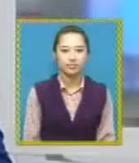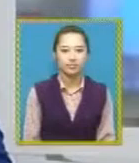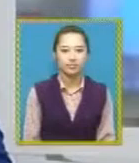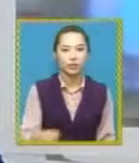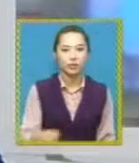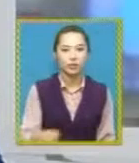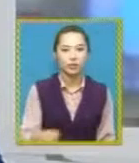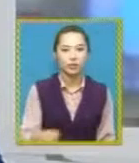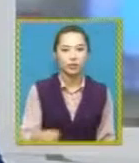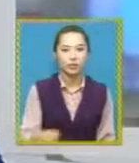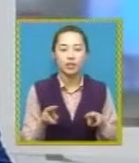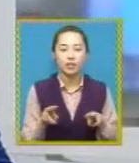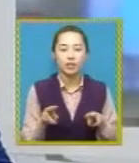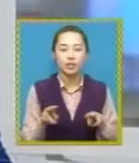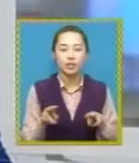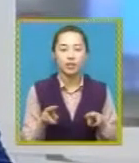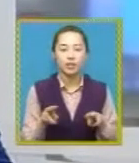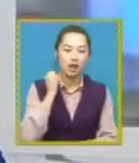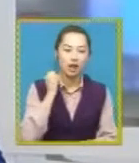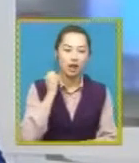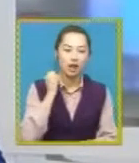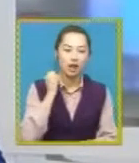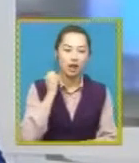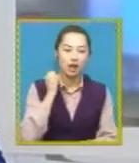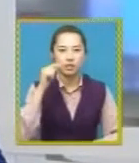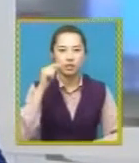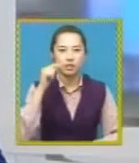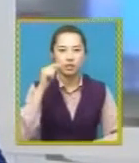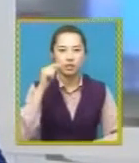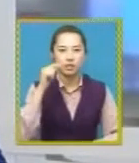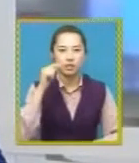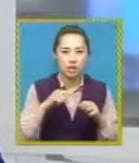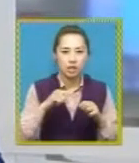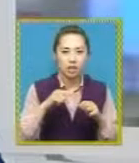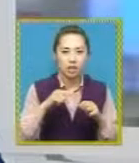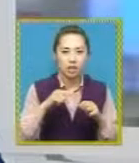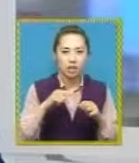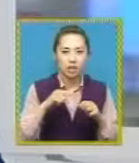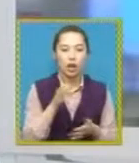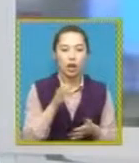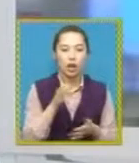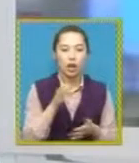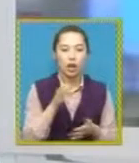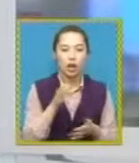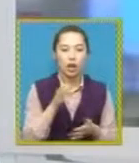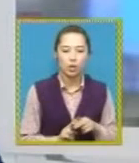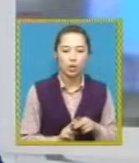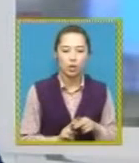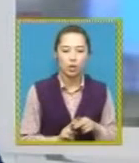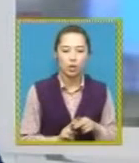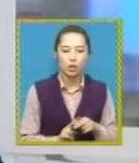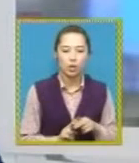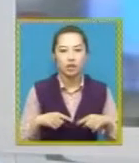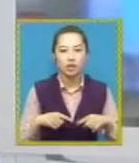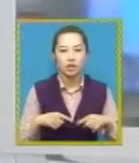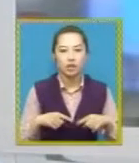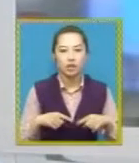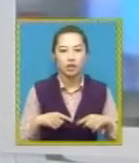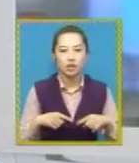Облыс әкімдігінде жұмысшының табан ақы маңдай терінің дұрыс бағалануын айтып, еңбек инспекциясының басшысы Бастар Есқараев есеп